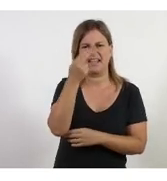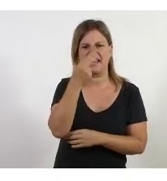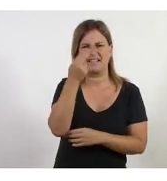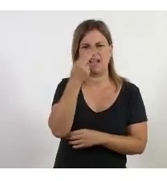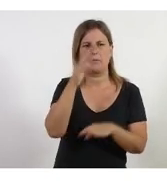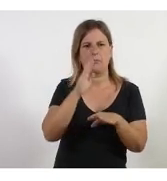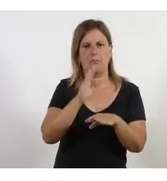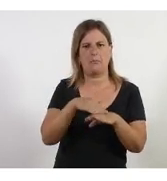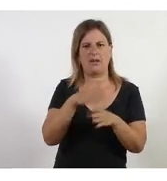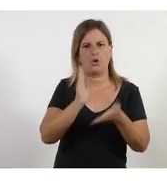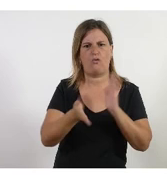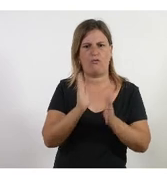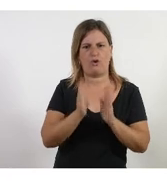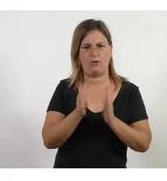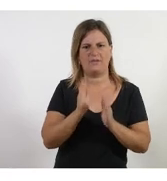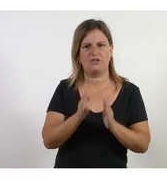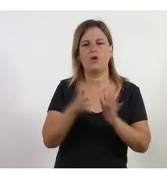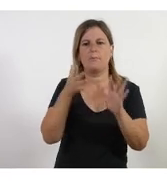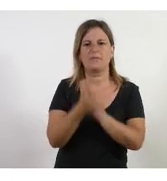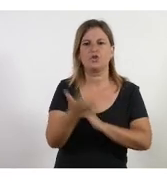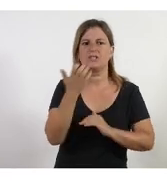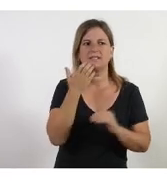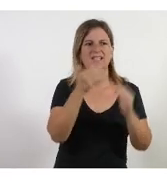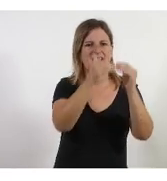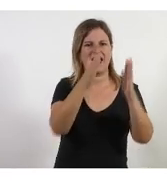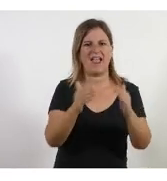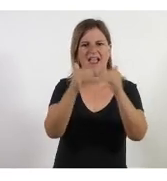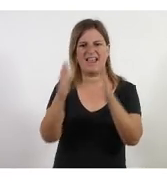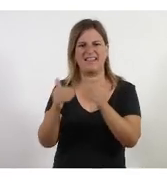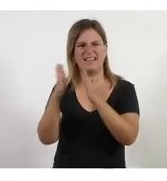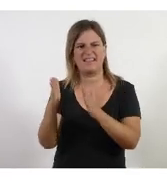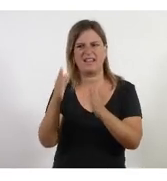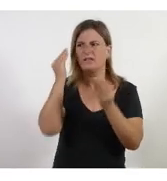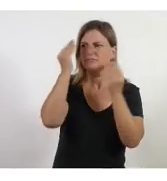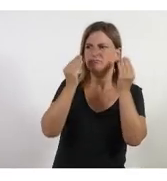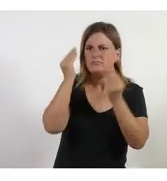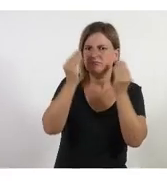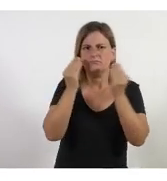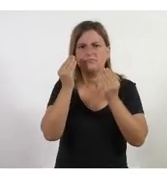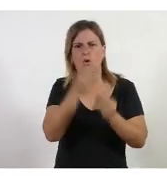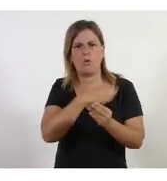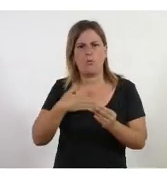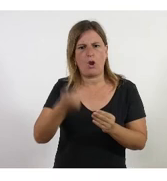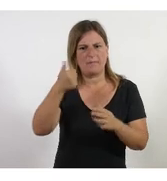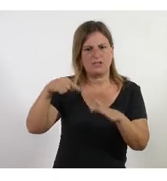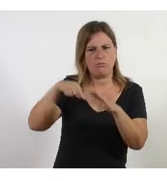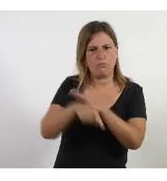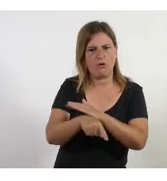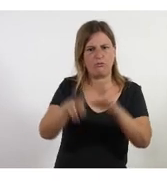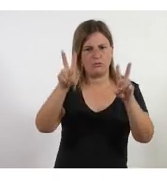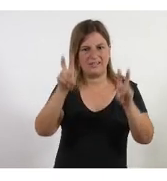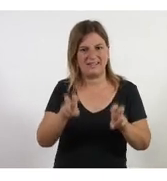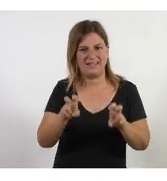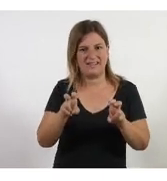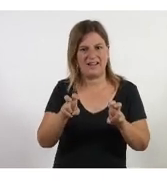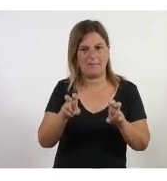tractar a nivell formatiu. Per tant, si des de les entitats teniu inquietuds i voleu aprofundir més sobre